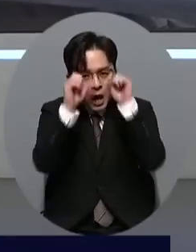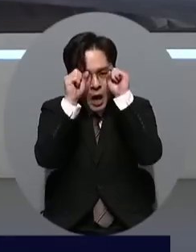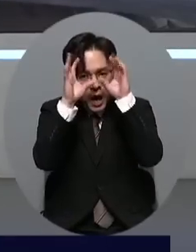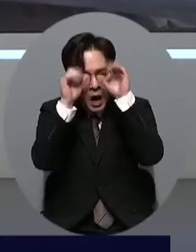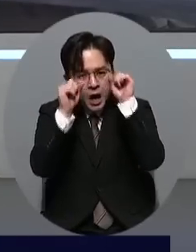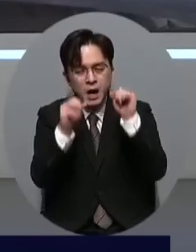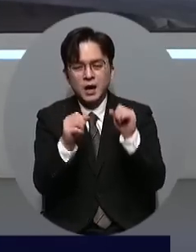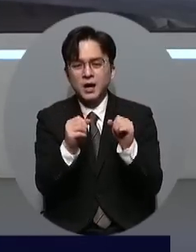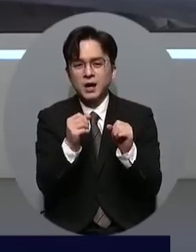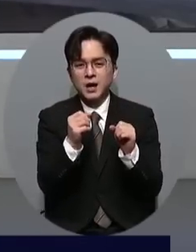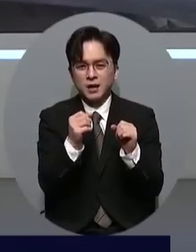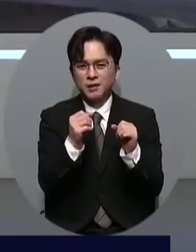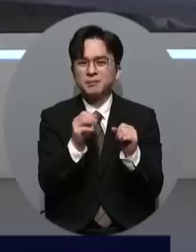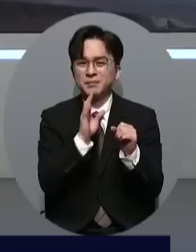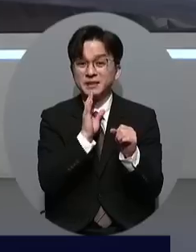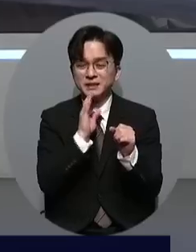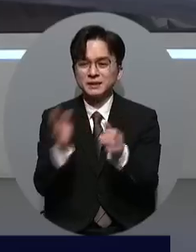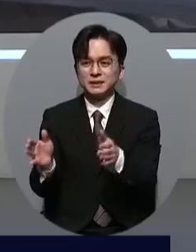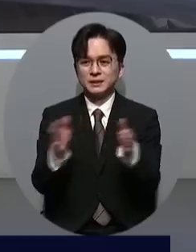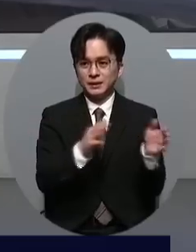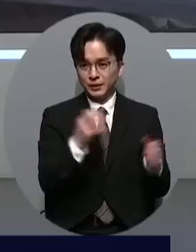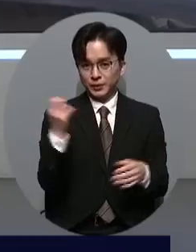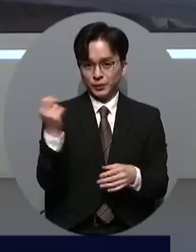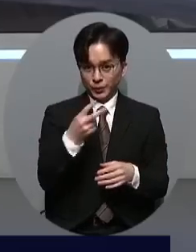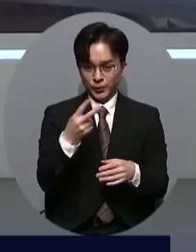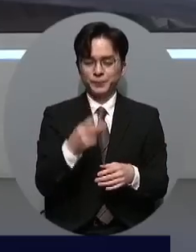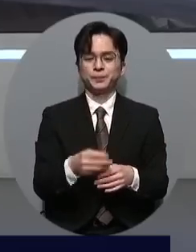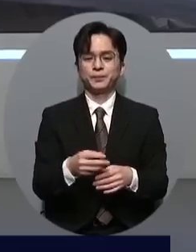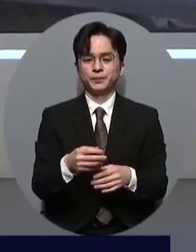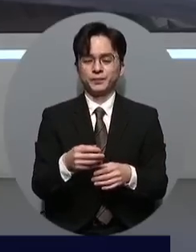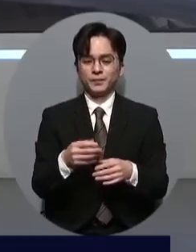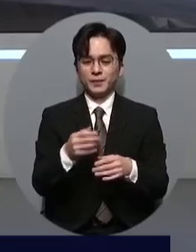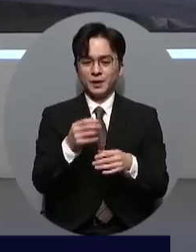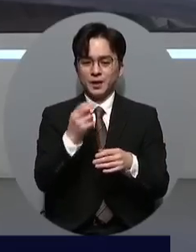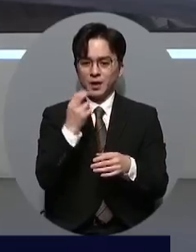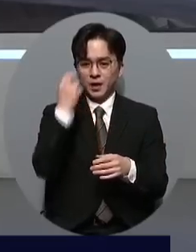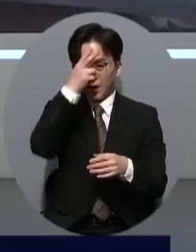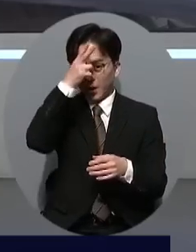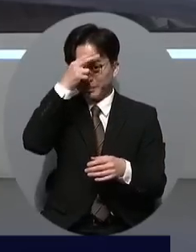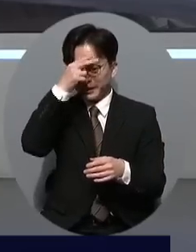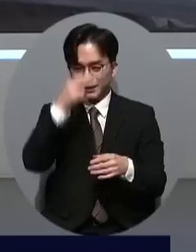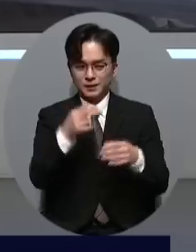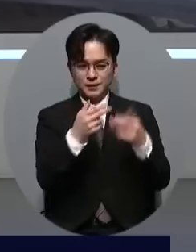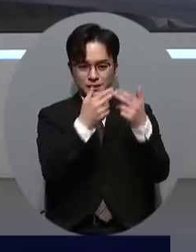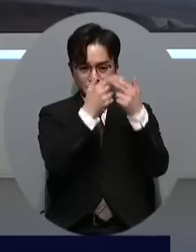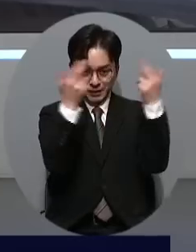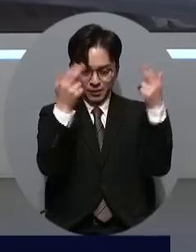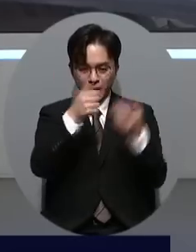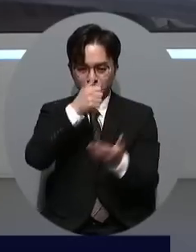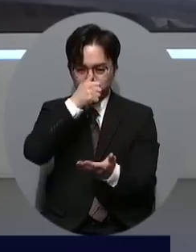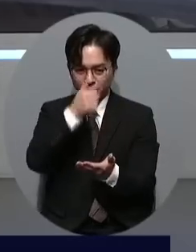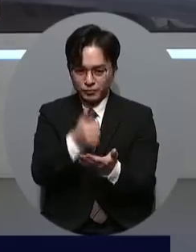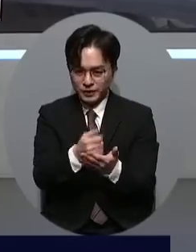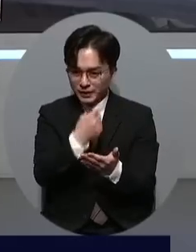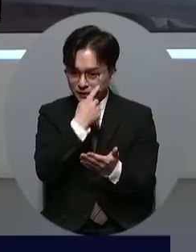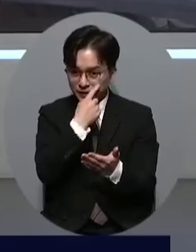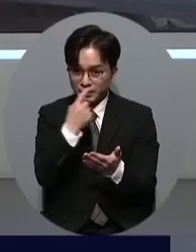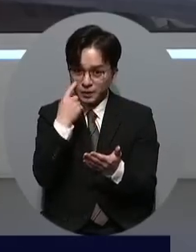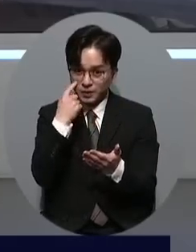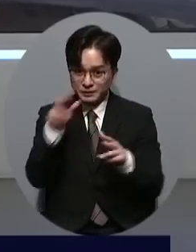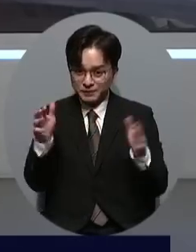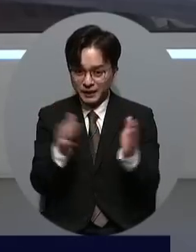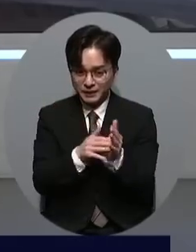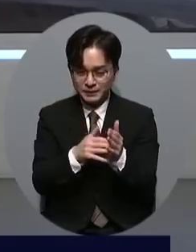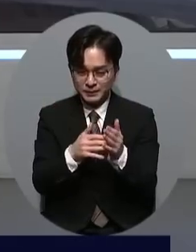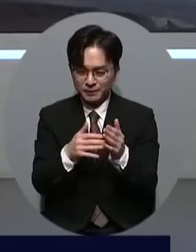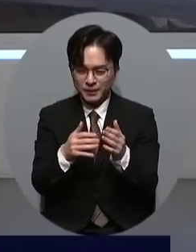내용을 공개하느냐도 관심사 중에 하나입니다 전례가 있기 때문인데요 지난해 12월 노홍래 의원 체포동의한